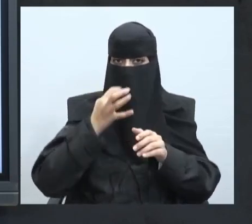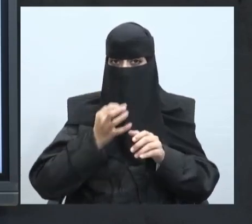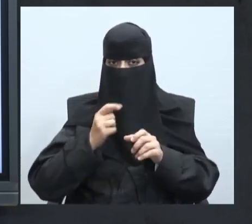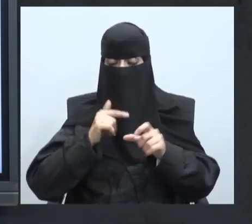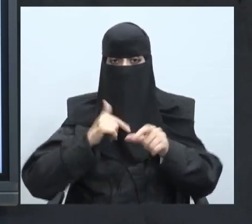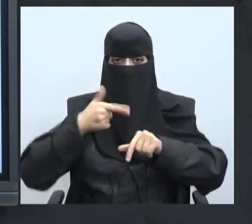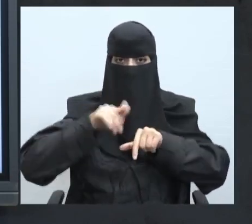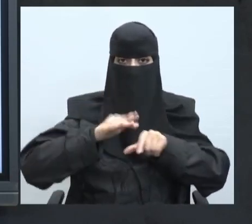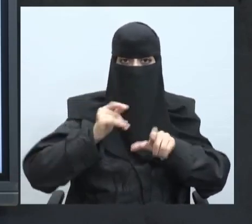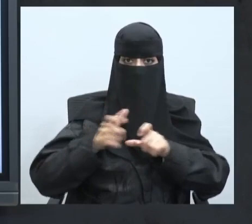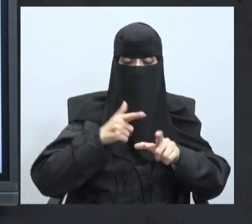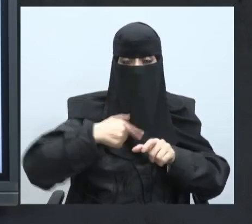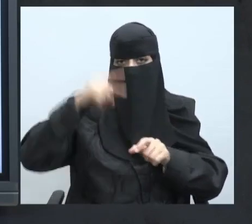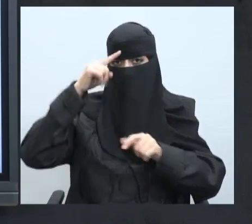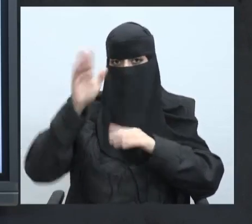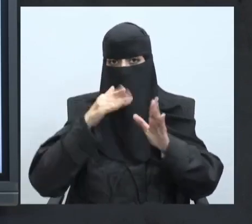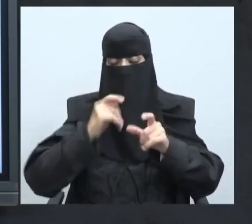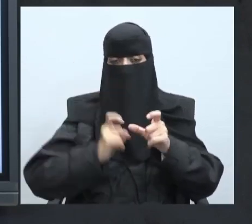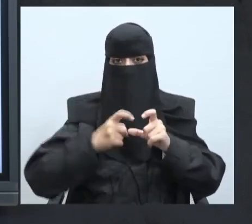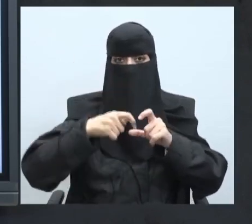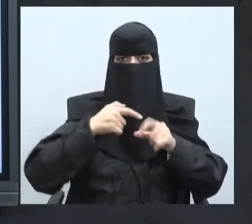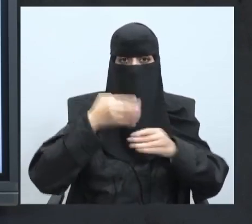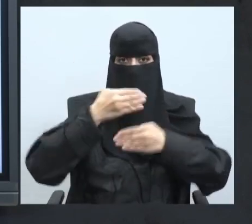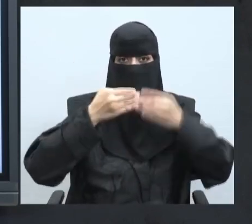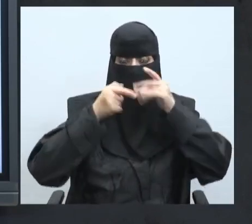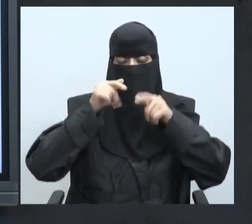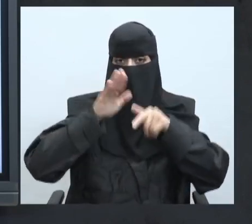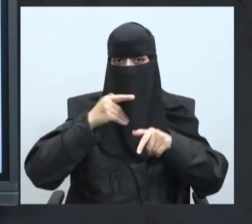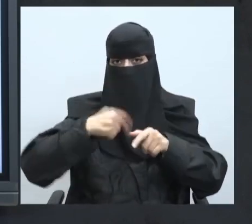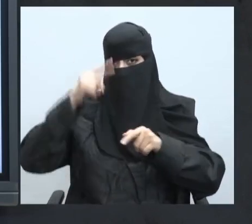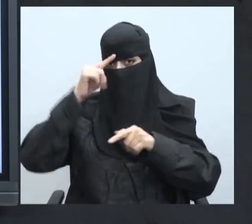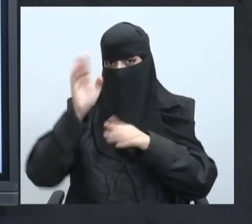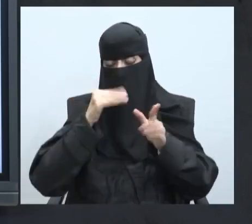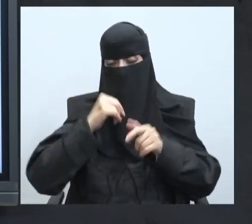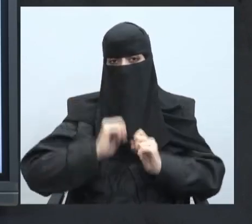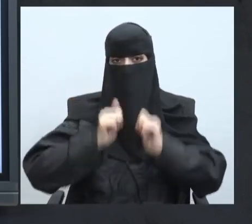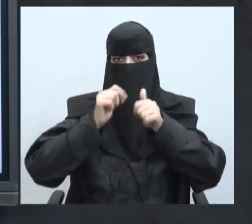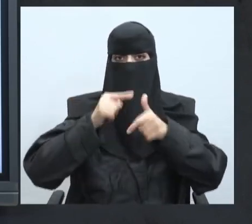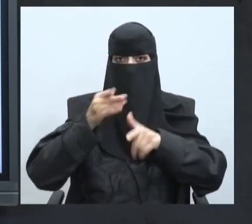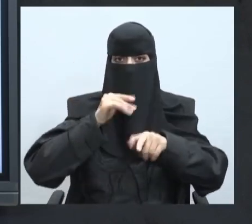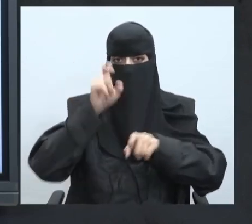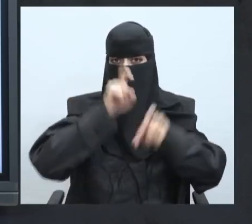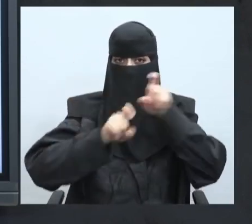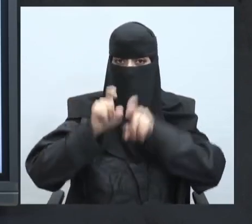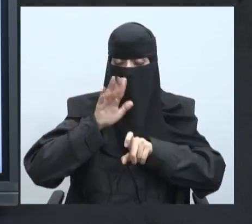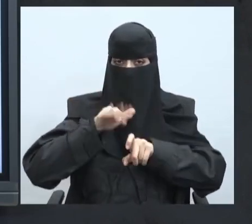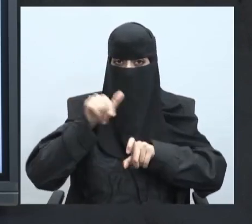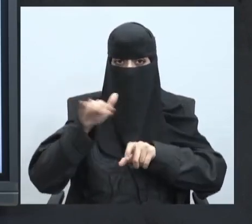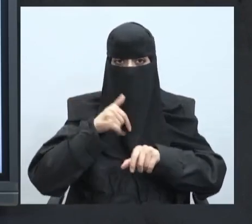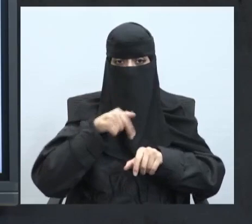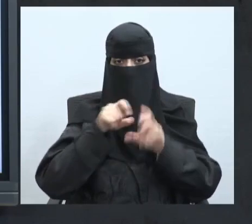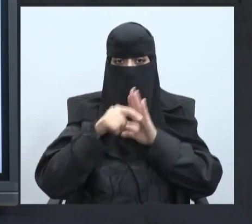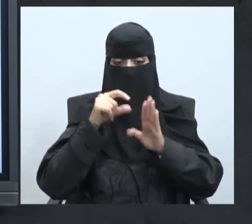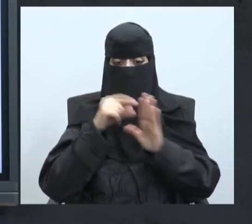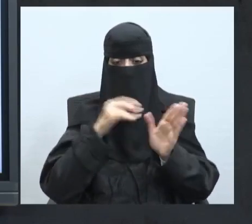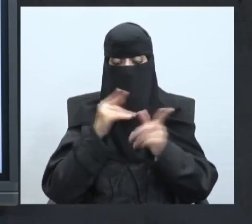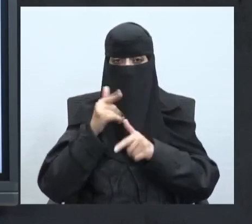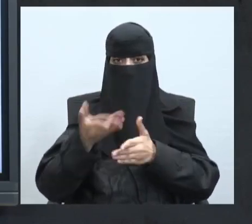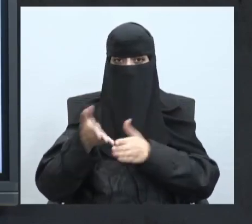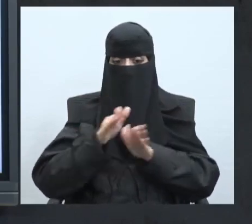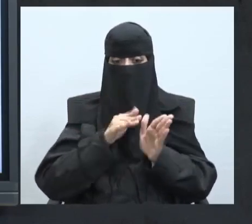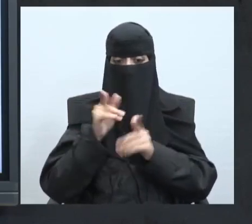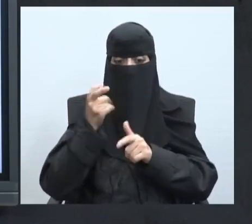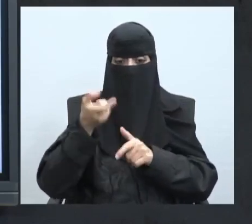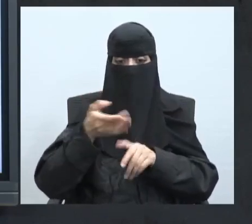واخذنا عليها امثله وعندما تكون الات مركبه واخذنا عليها امثله وقمنا بحل مسائل في تلك الدروس ايضا